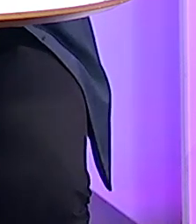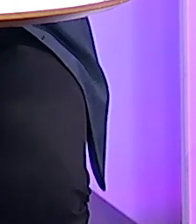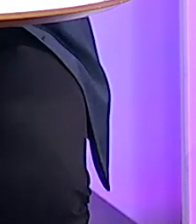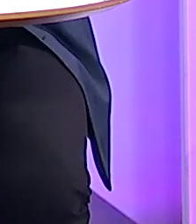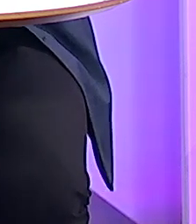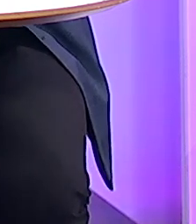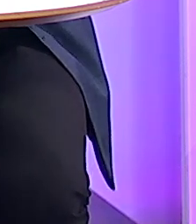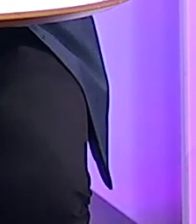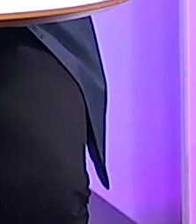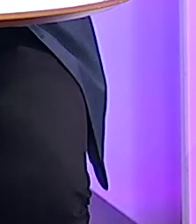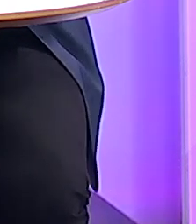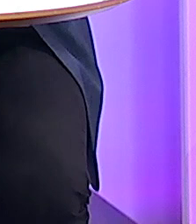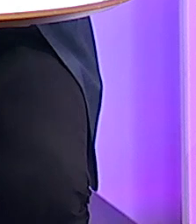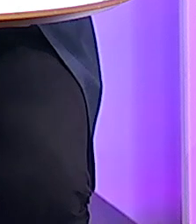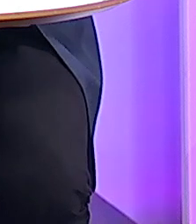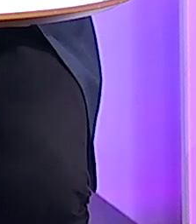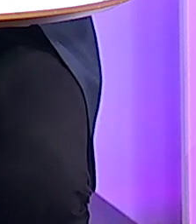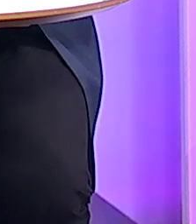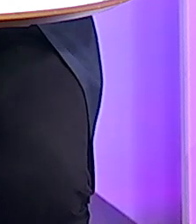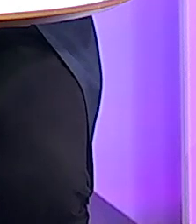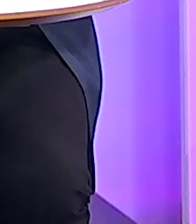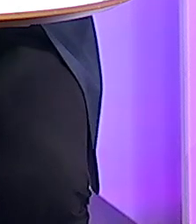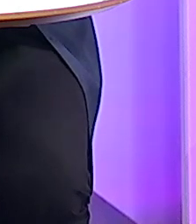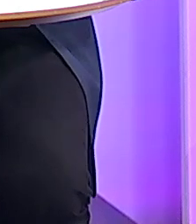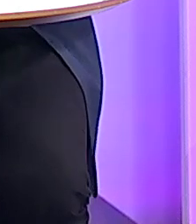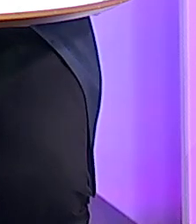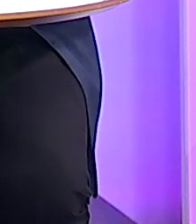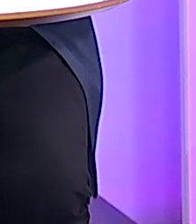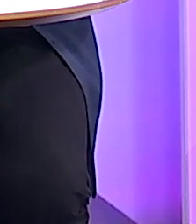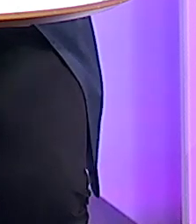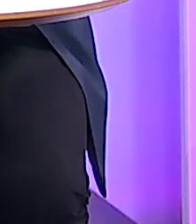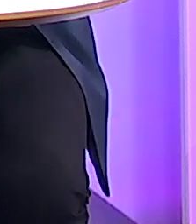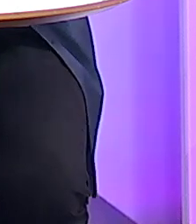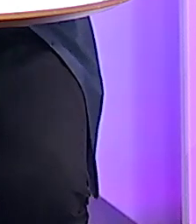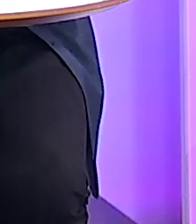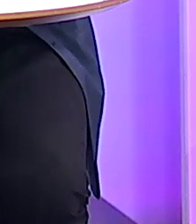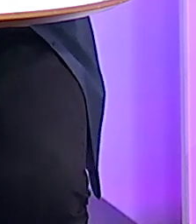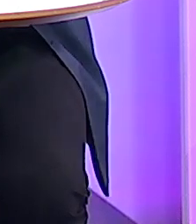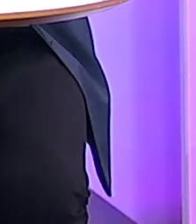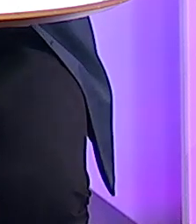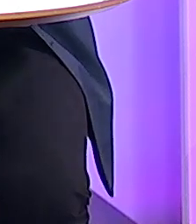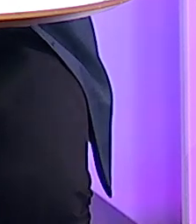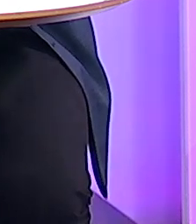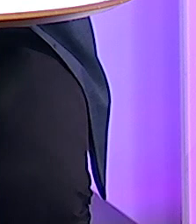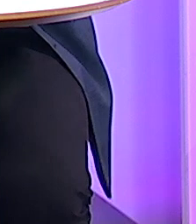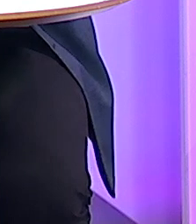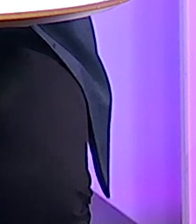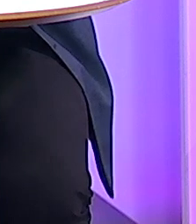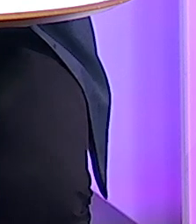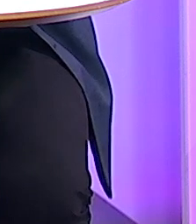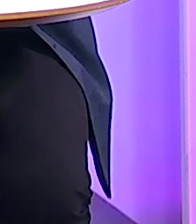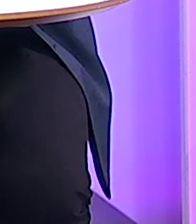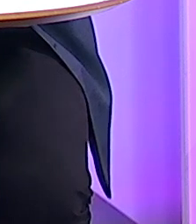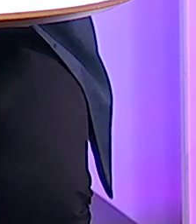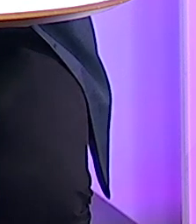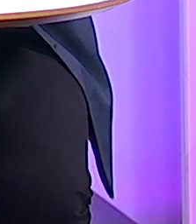bahasa Inggeris. Dan untuk Ifan kongsikan juga, suka Ifan katakan di sini, ia untuk memperkasakan budaya pembelajaran dalam